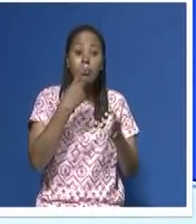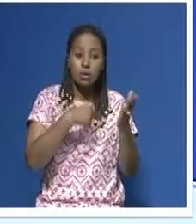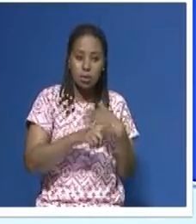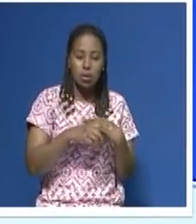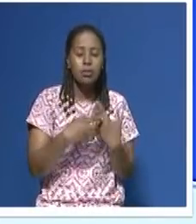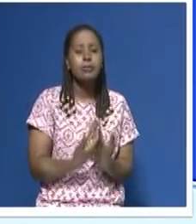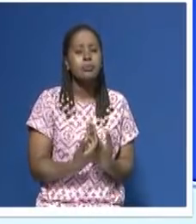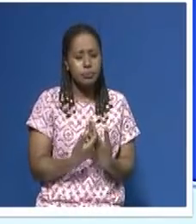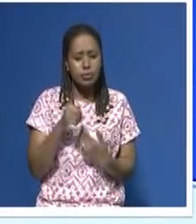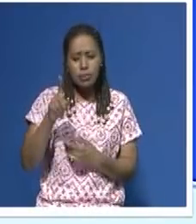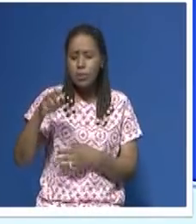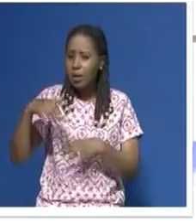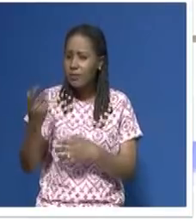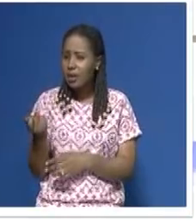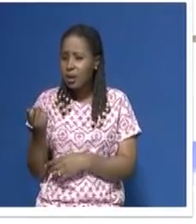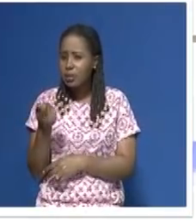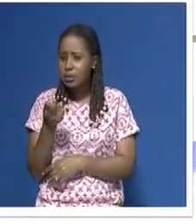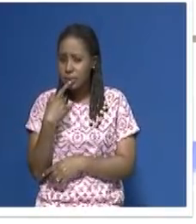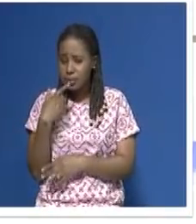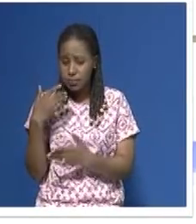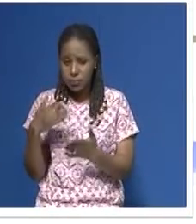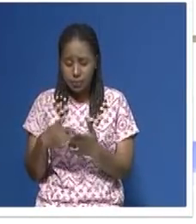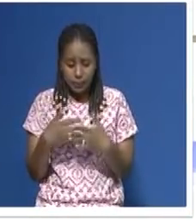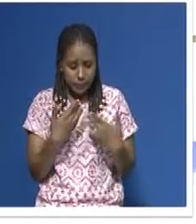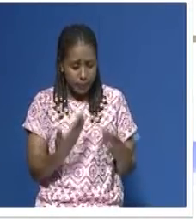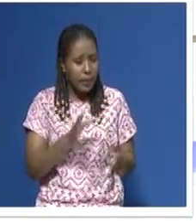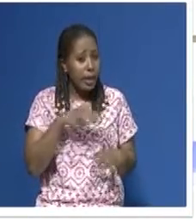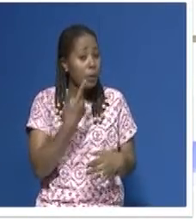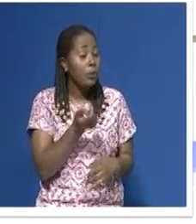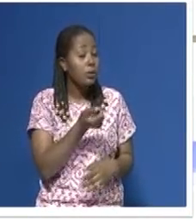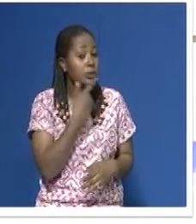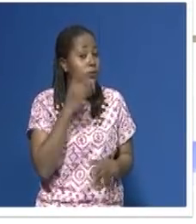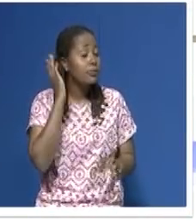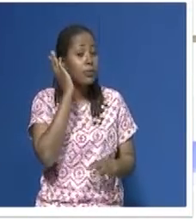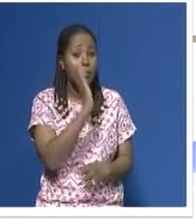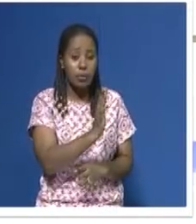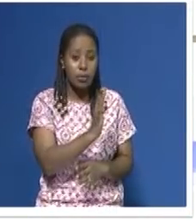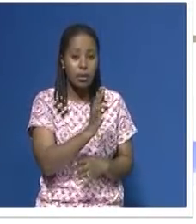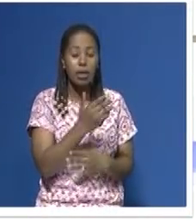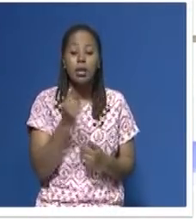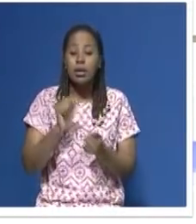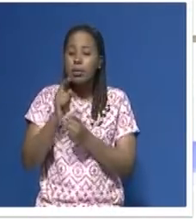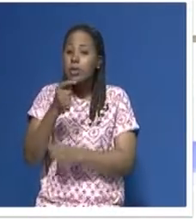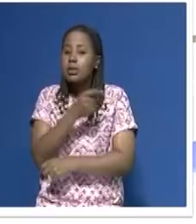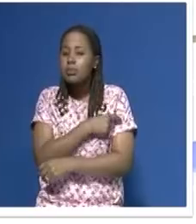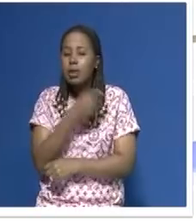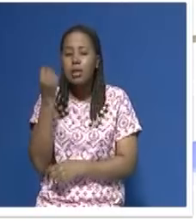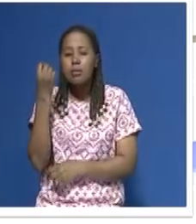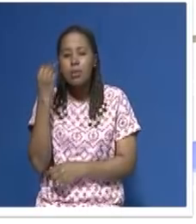vimeingia. Virusi havina tiba. Mpaka hivi sasa hakuna tiba ya moja kwa moja. Kinachotibiwa ni